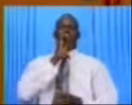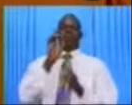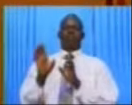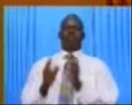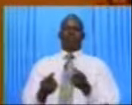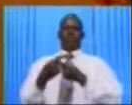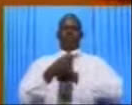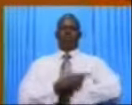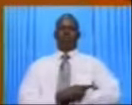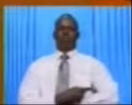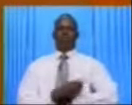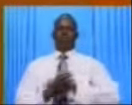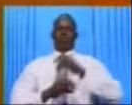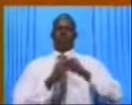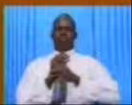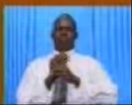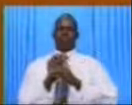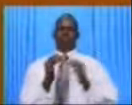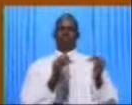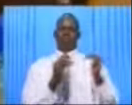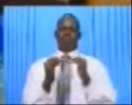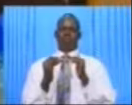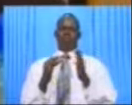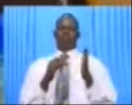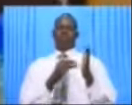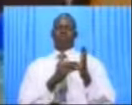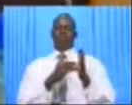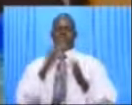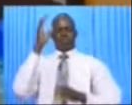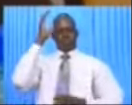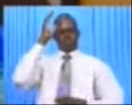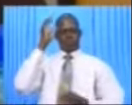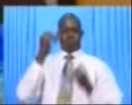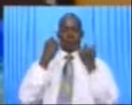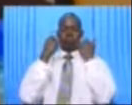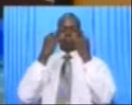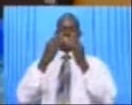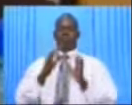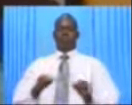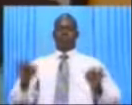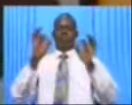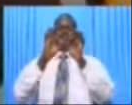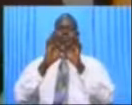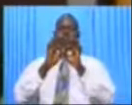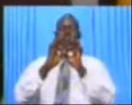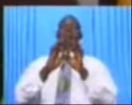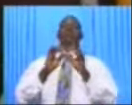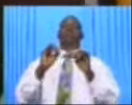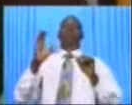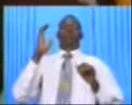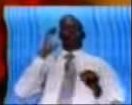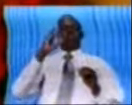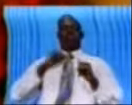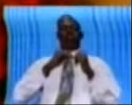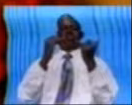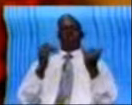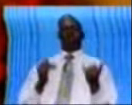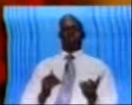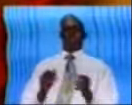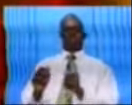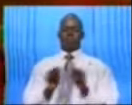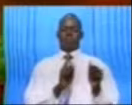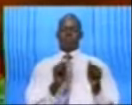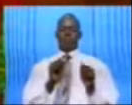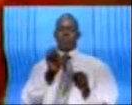journée mondiale de lutte contre le cancer infantile. C'est l'information capitale à cette conférence de presse de l'action contre le cancer infantile au